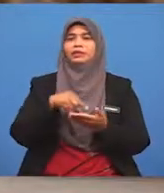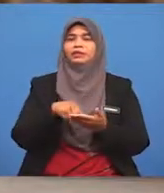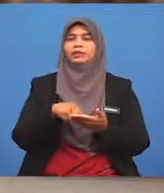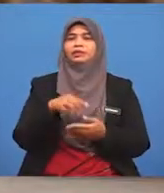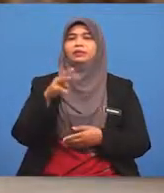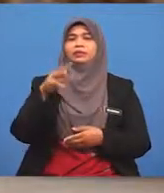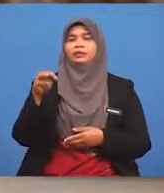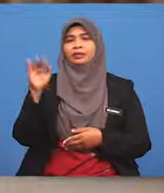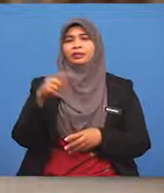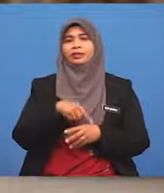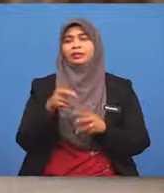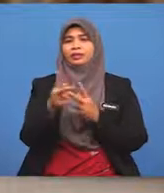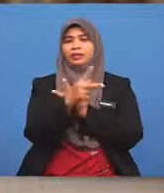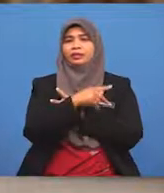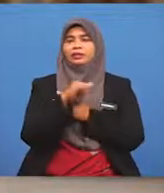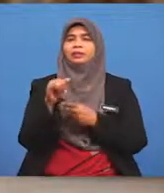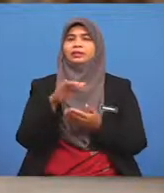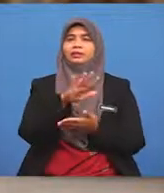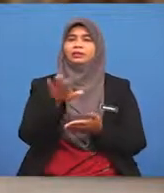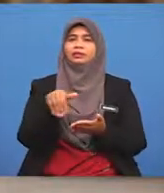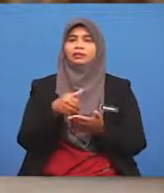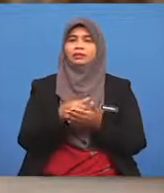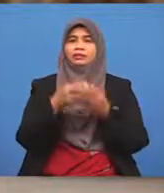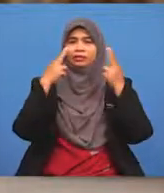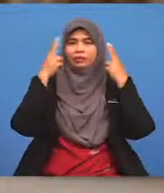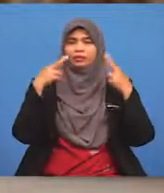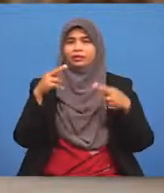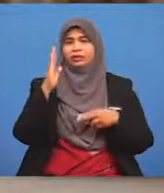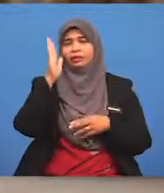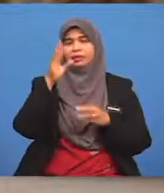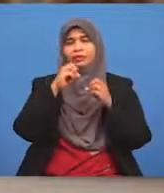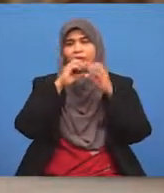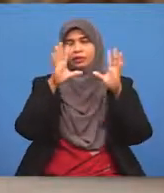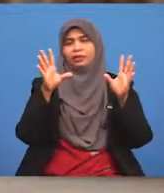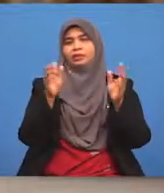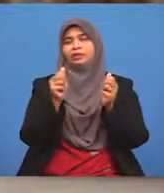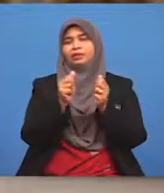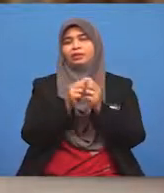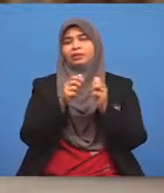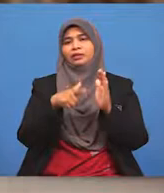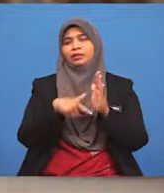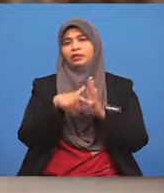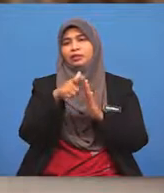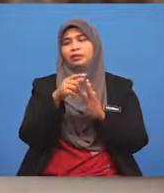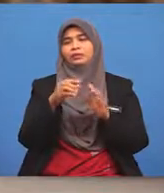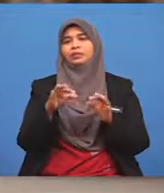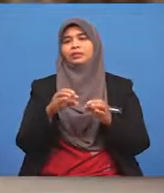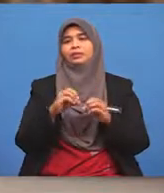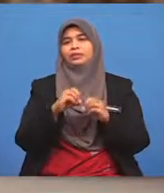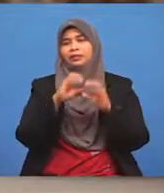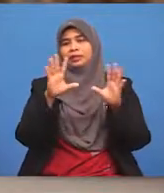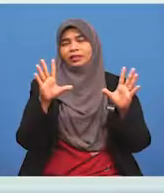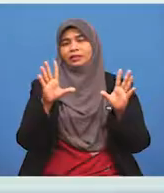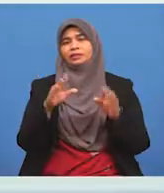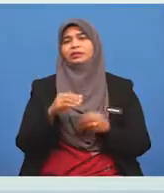Murid-murid yang dikasihi sekalian, Ustaz akan terangkan dengan lebih detail menerusi tajuk pembelajaran kita hari